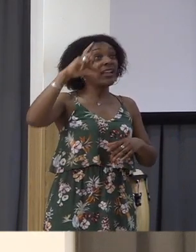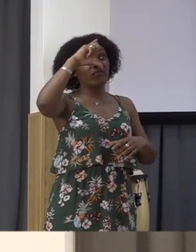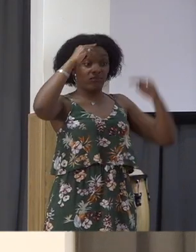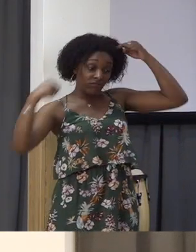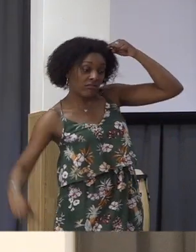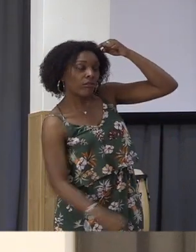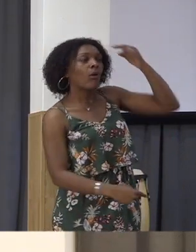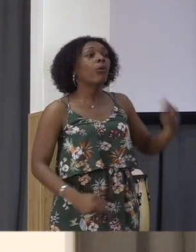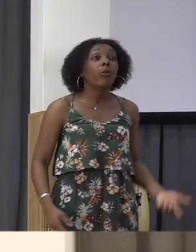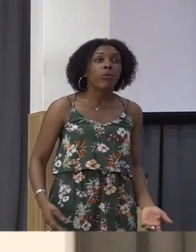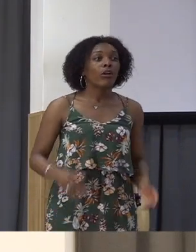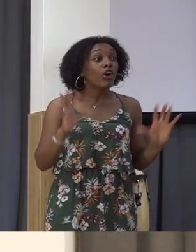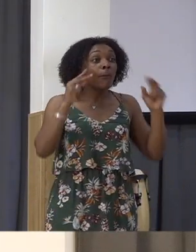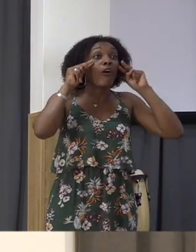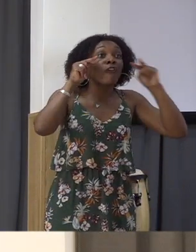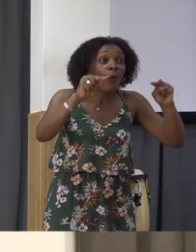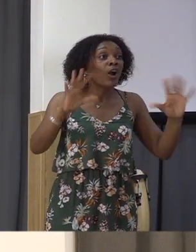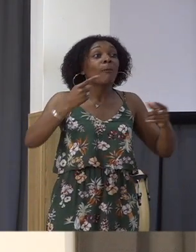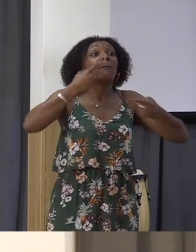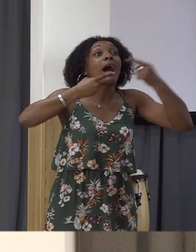Sinon, comment on ferait pour voir et parler?